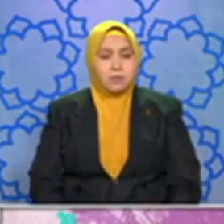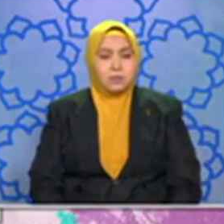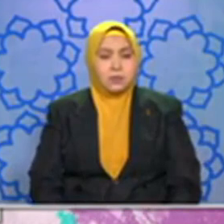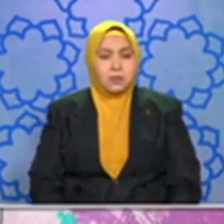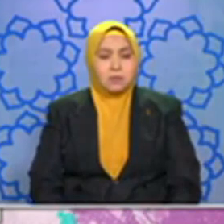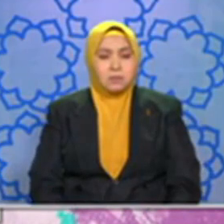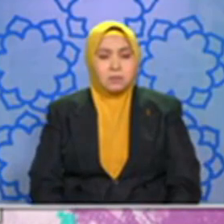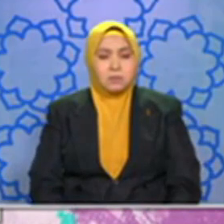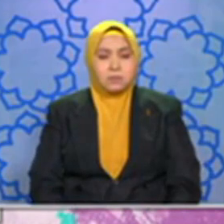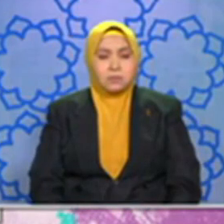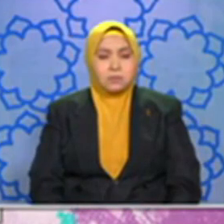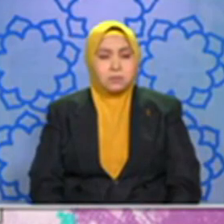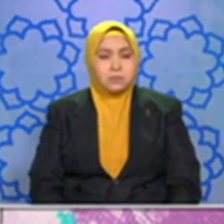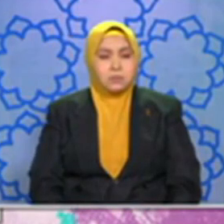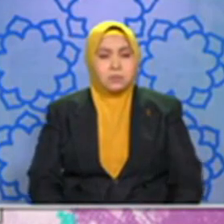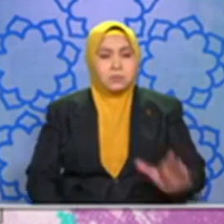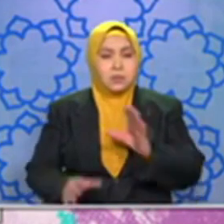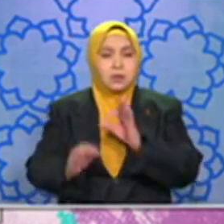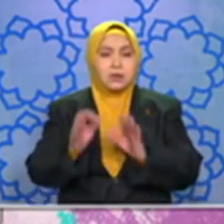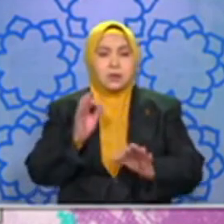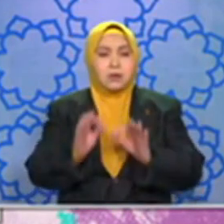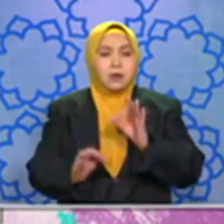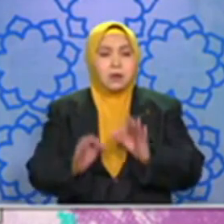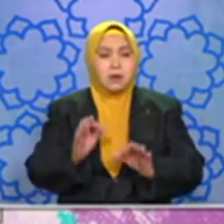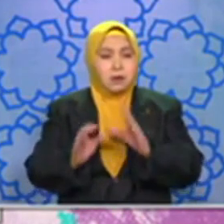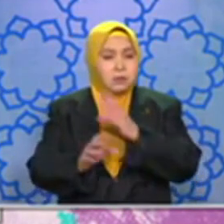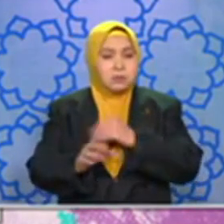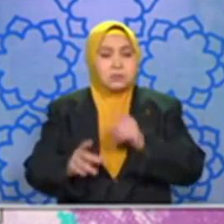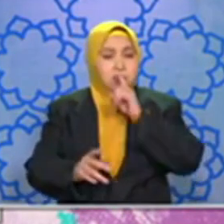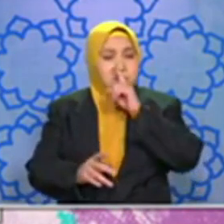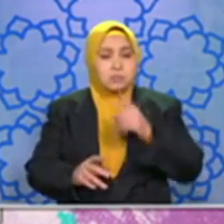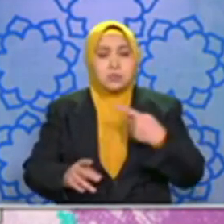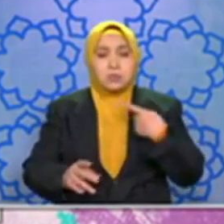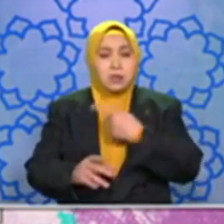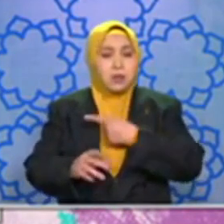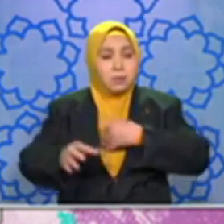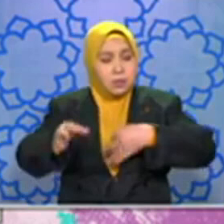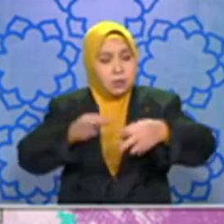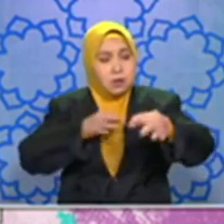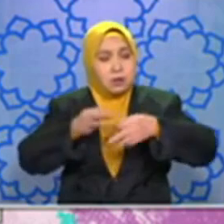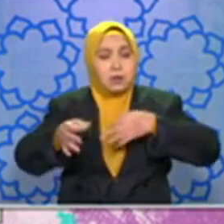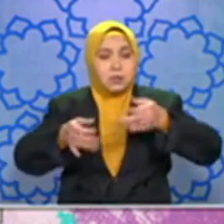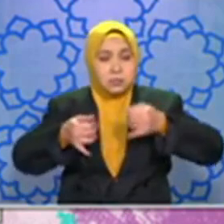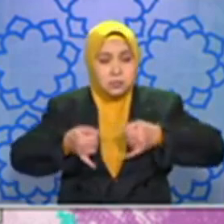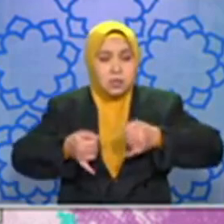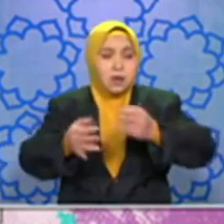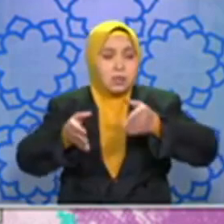ولقد صرفنا في هذا القرآن